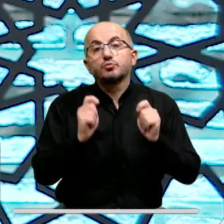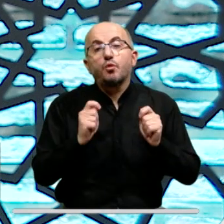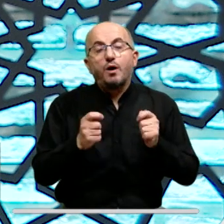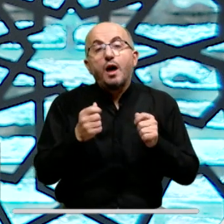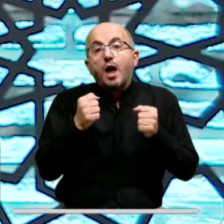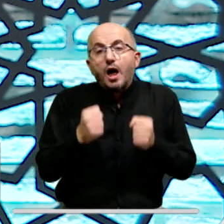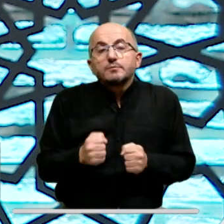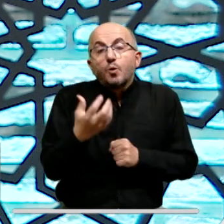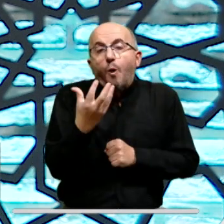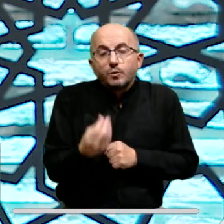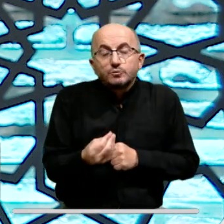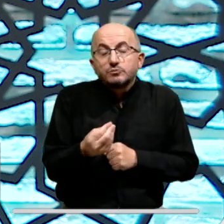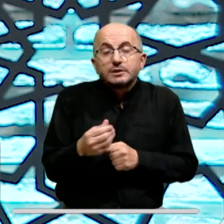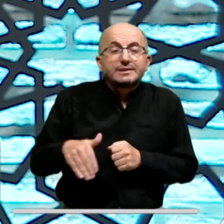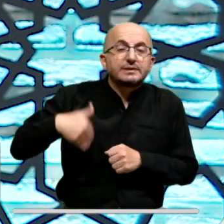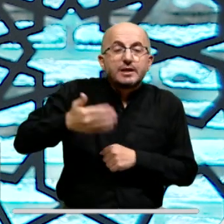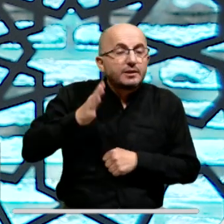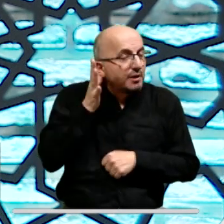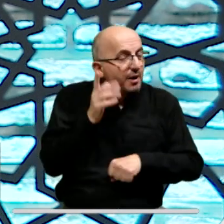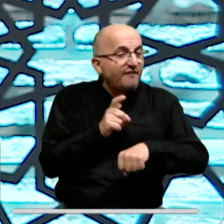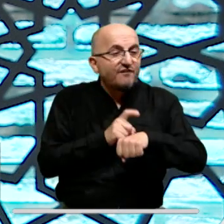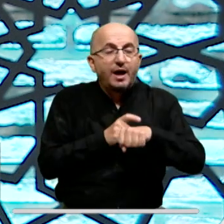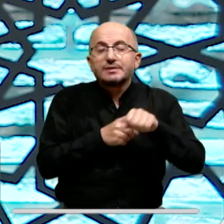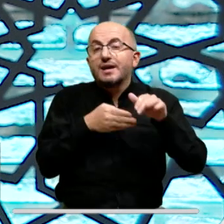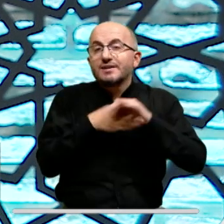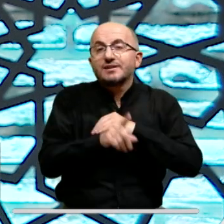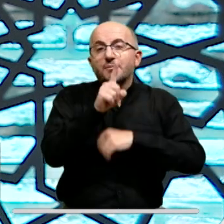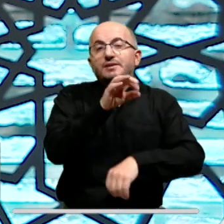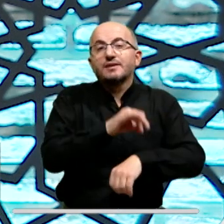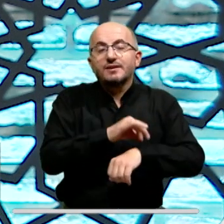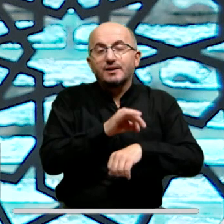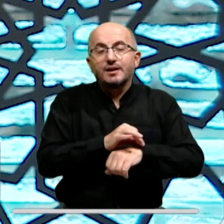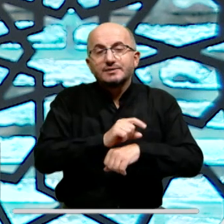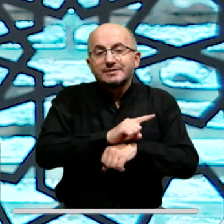oluyor. Diğer namaz vaktinin girişine şöyle bir dakika kala veya